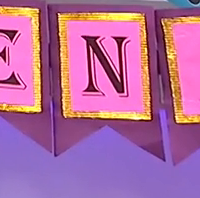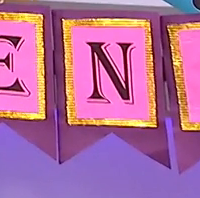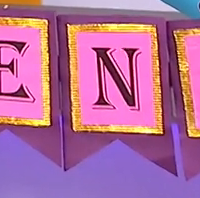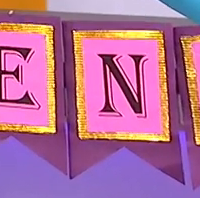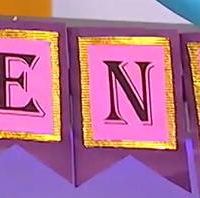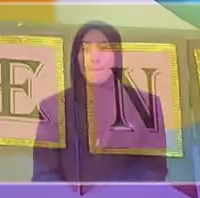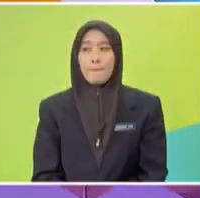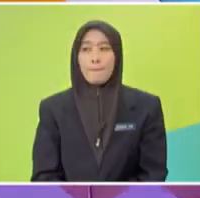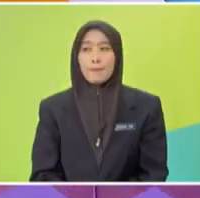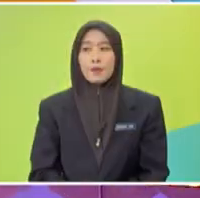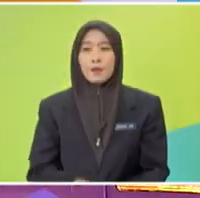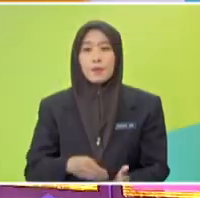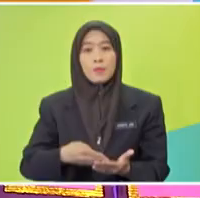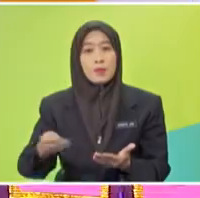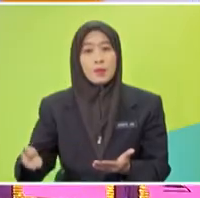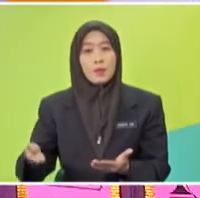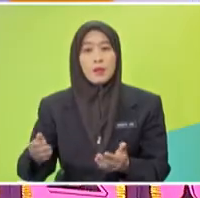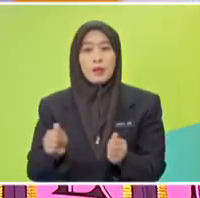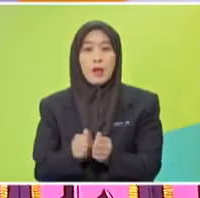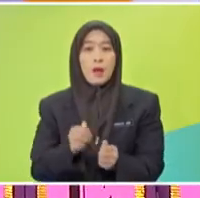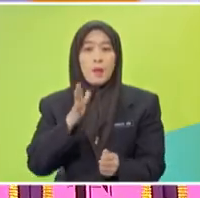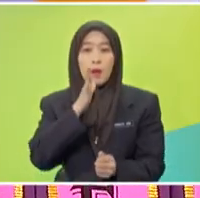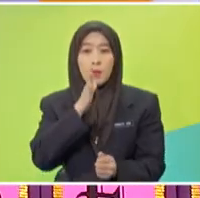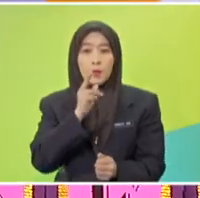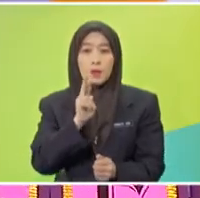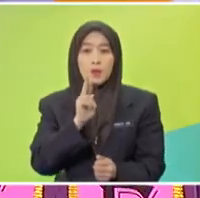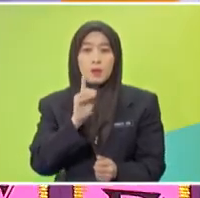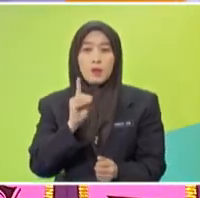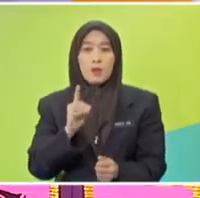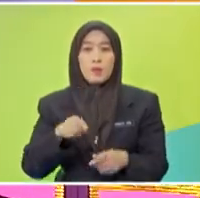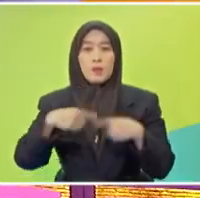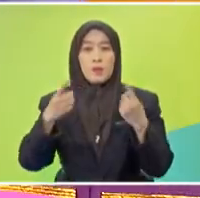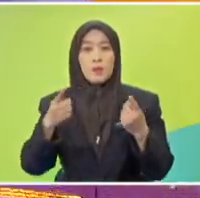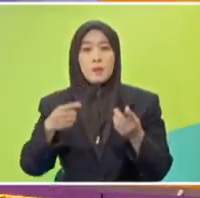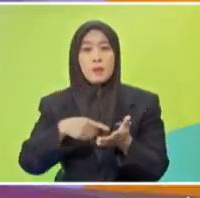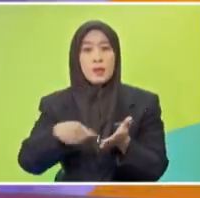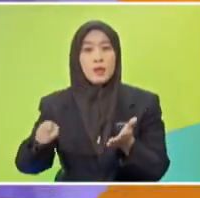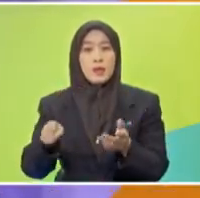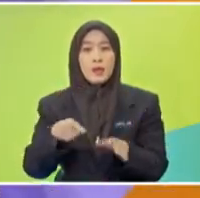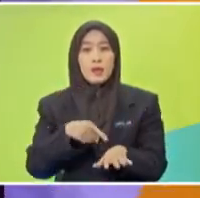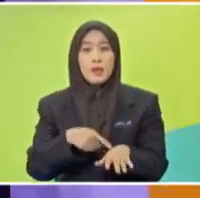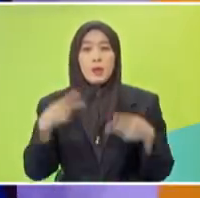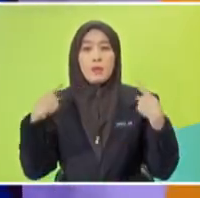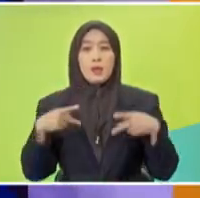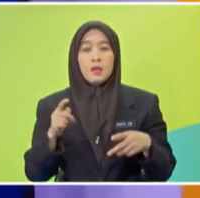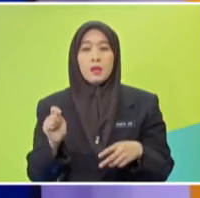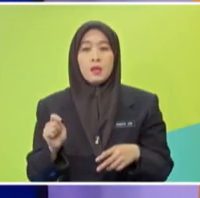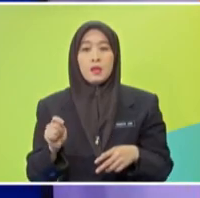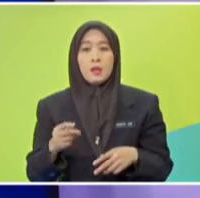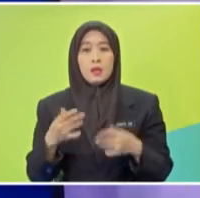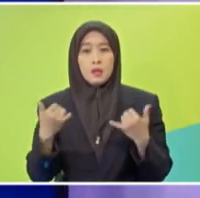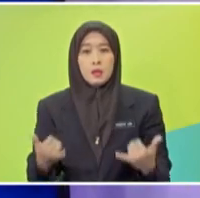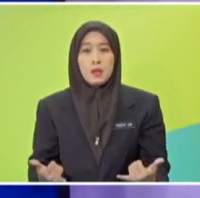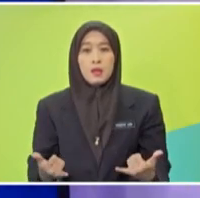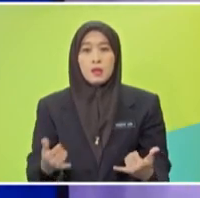membeli belah dengan nama Uda pergi membeli di pasar Tani anda sedang menonton tahap